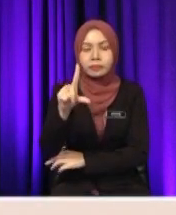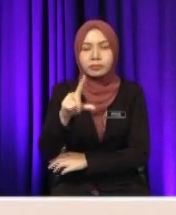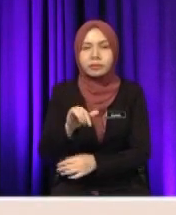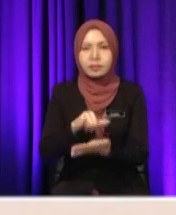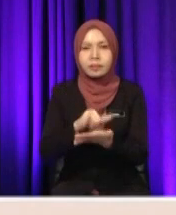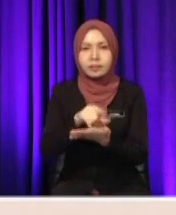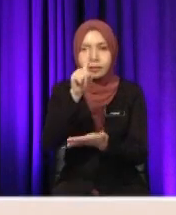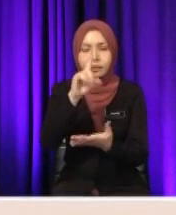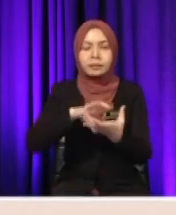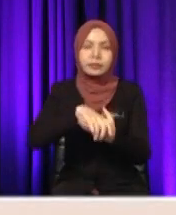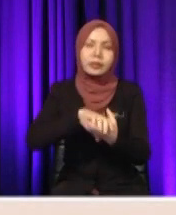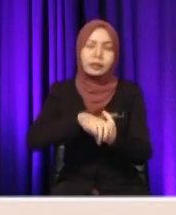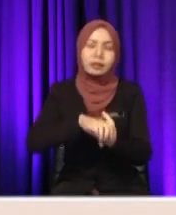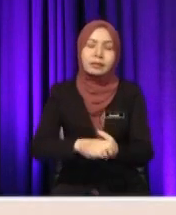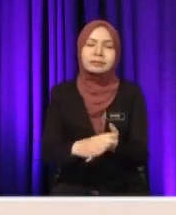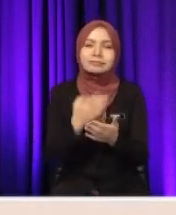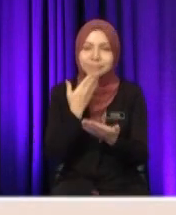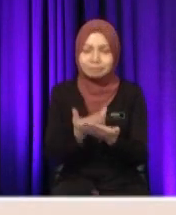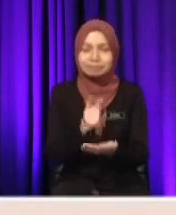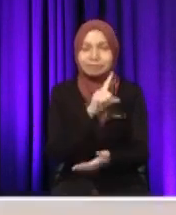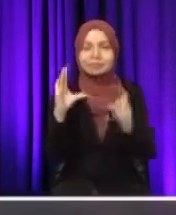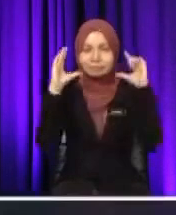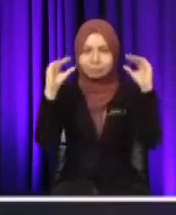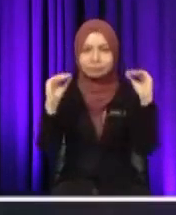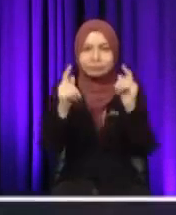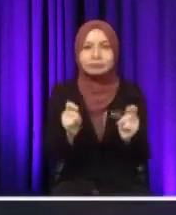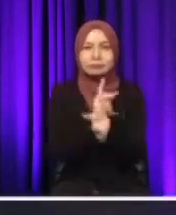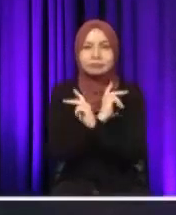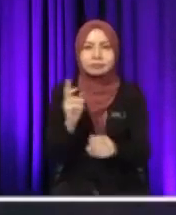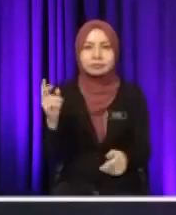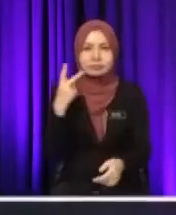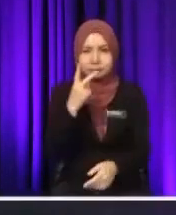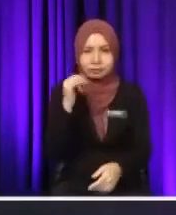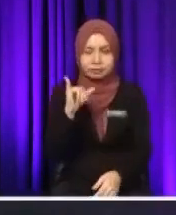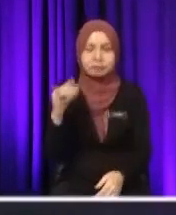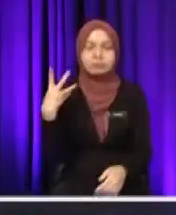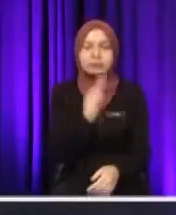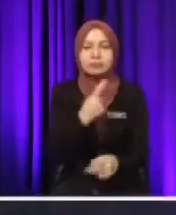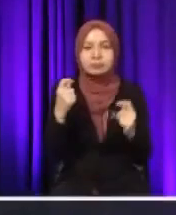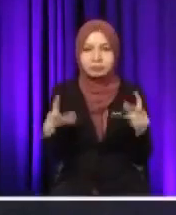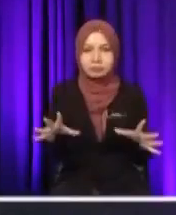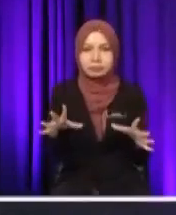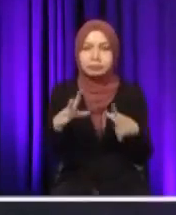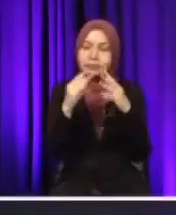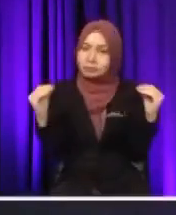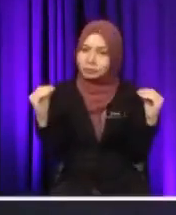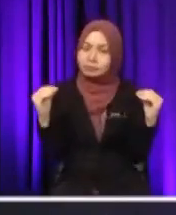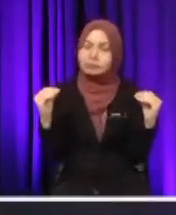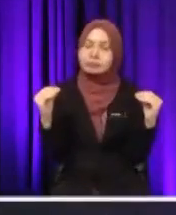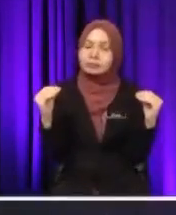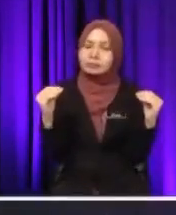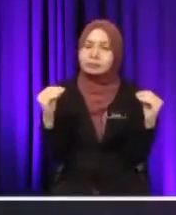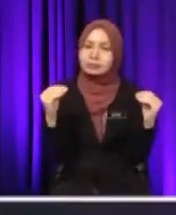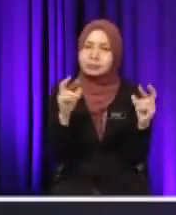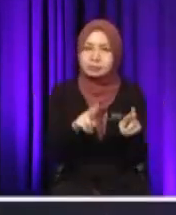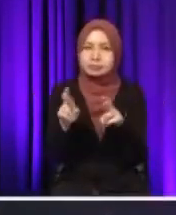sabun. Sabun. Okey, baiklah cikgu, terima kasih. Alright. Dan nampaknya kita telah pun tiba ke penghujung rancangan hari ini. Okay. Tapi sebelum tu cikgu, boleh tak cikgu